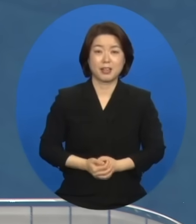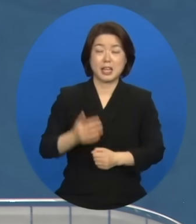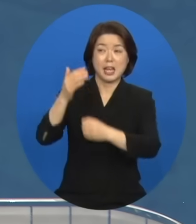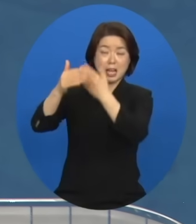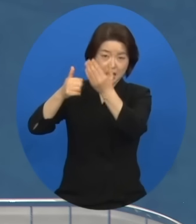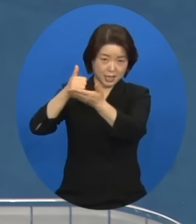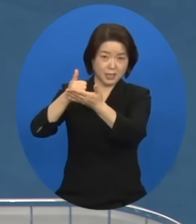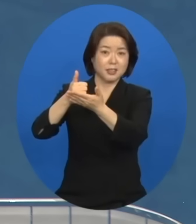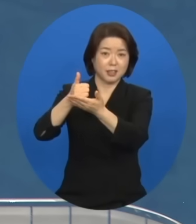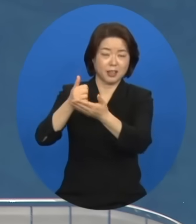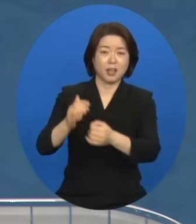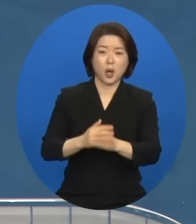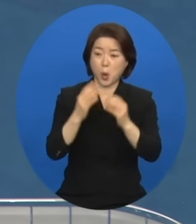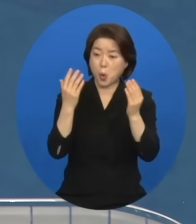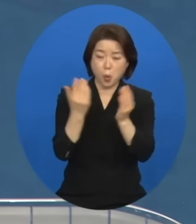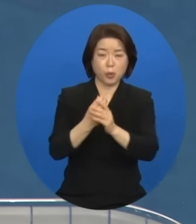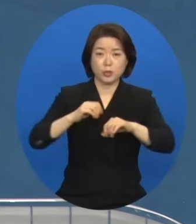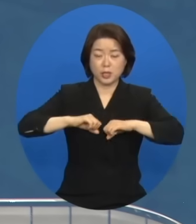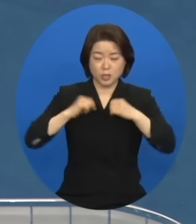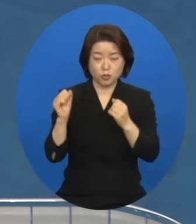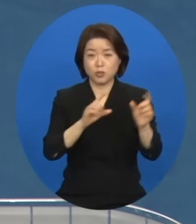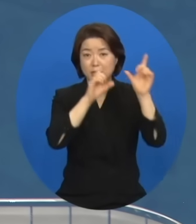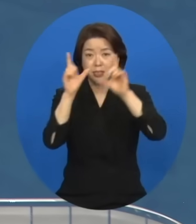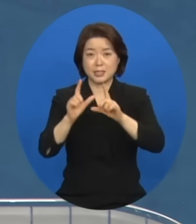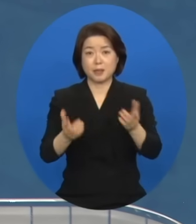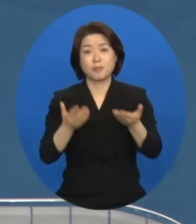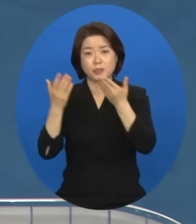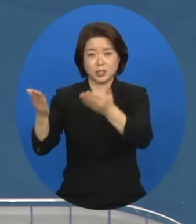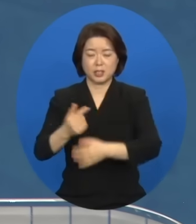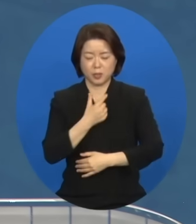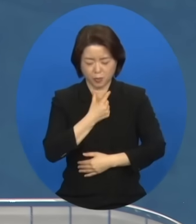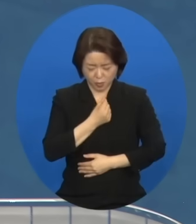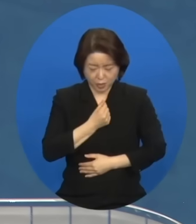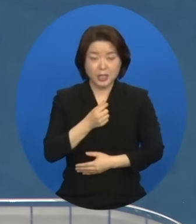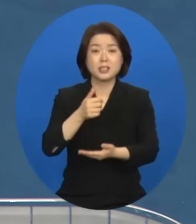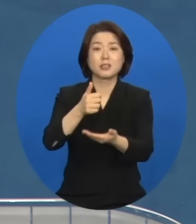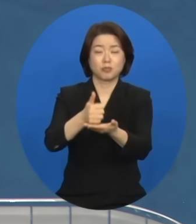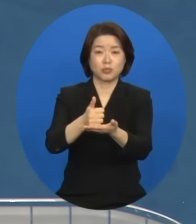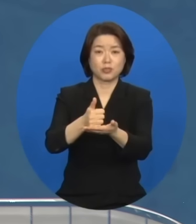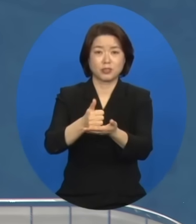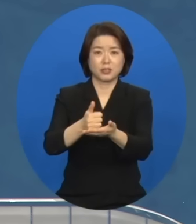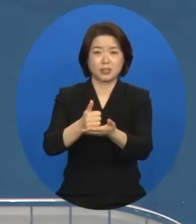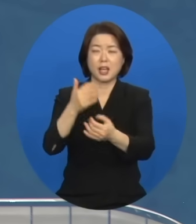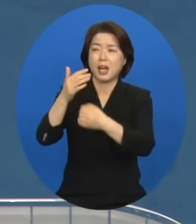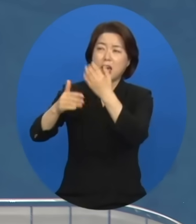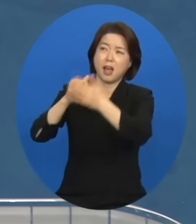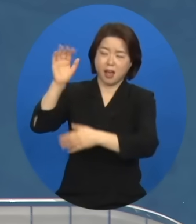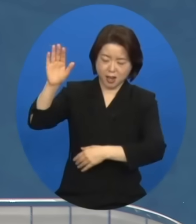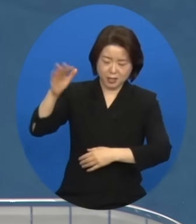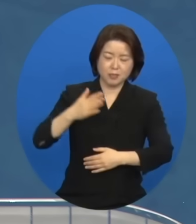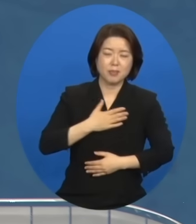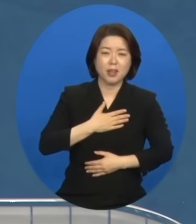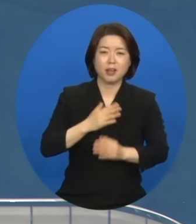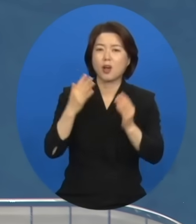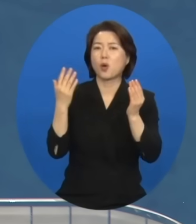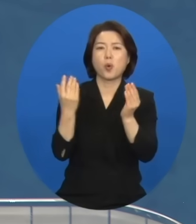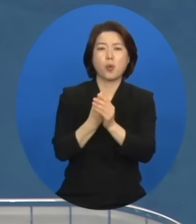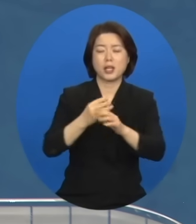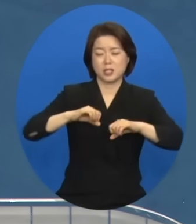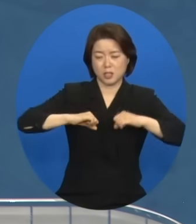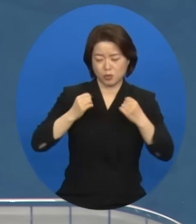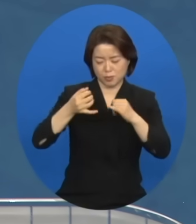하나님께 온전한 순종의 삶을 드리기를 원하시는 분. 하나님, 제가 완전한